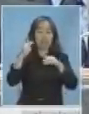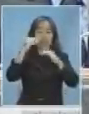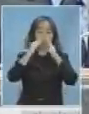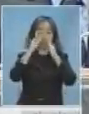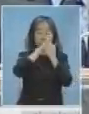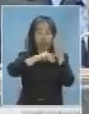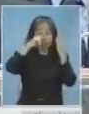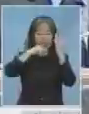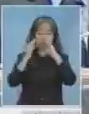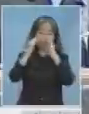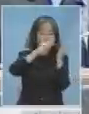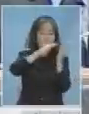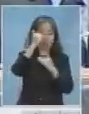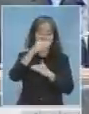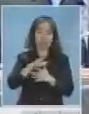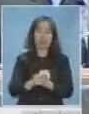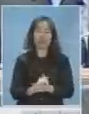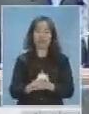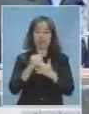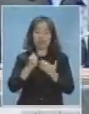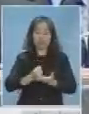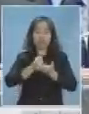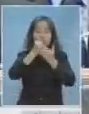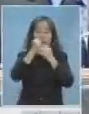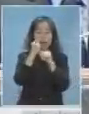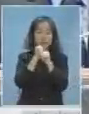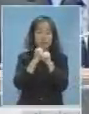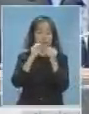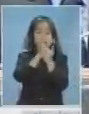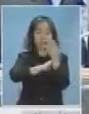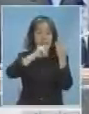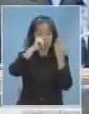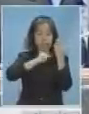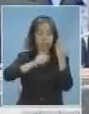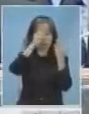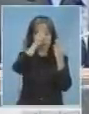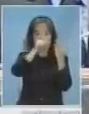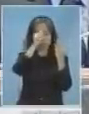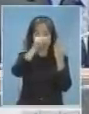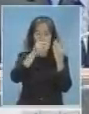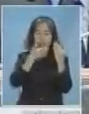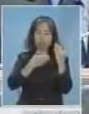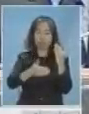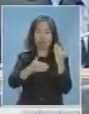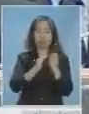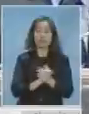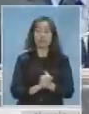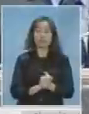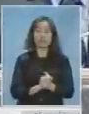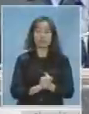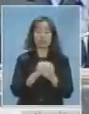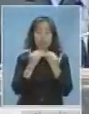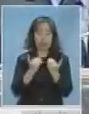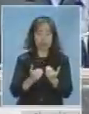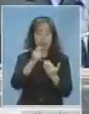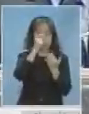เพราะฉะนั้นเราจะต้องช่วยกันสร้างหลักรักษาหลักของบ้านของเมืองไว้และตรงนี้ครับด้วยความเ